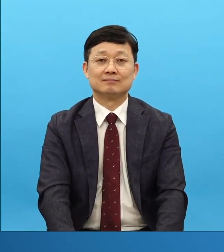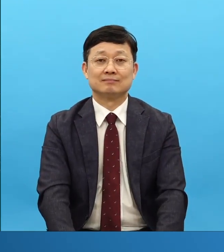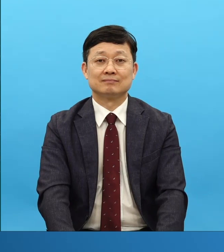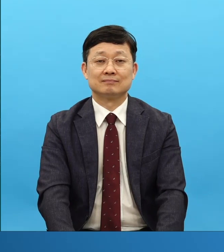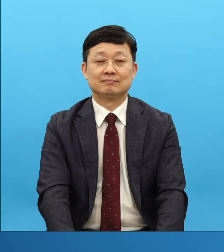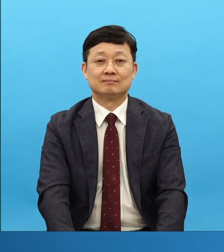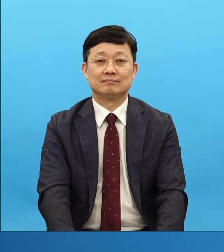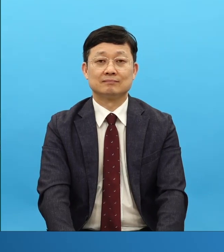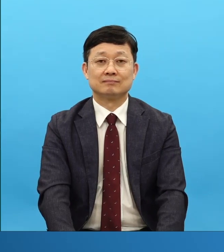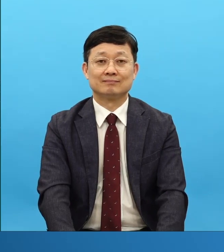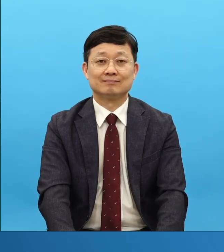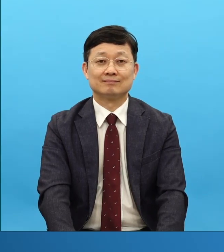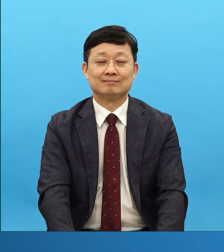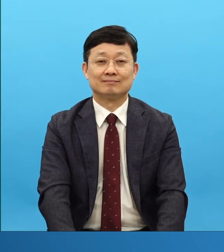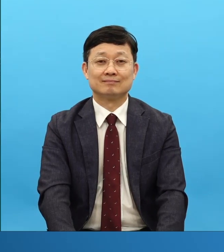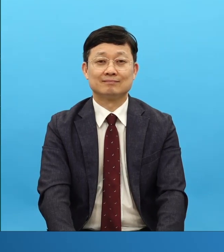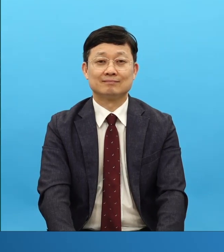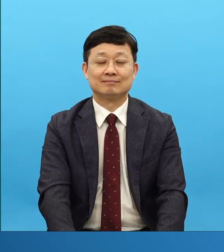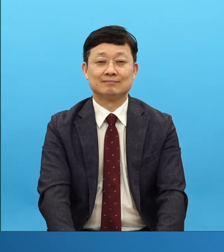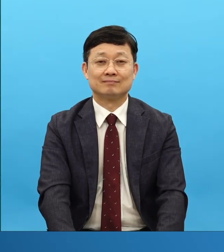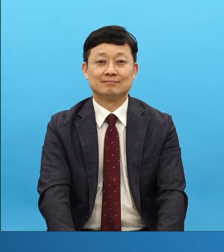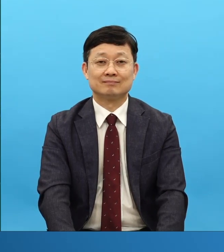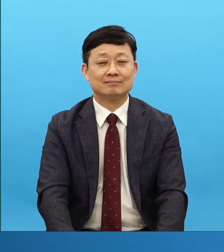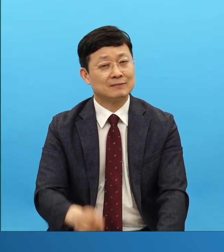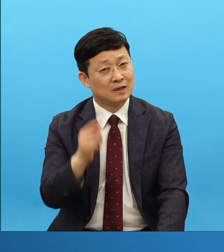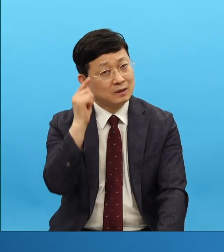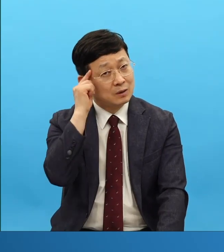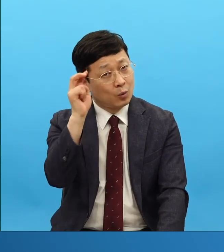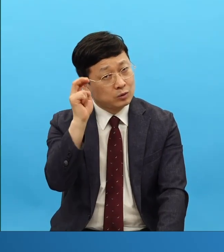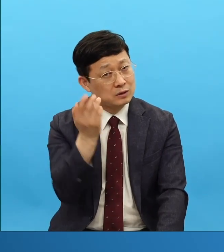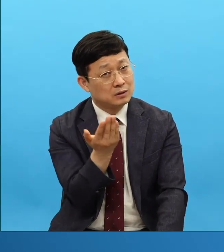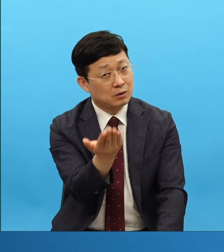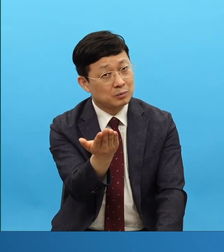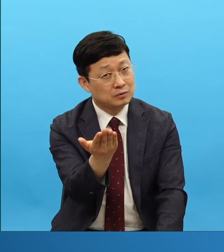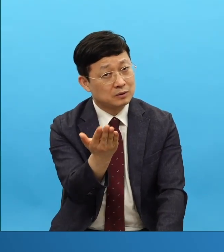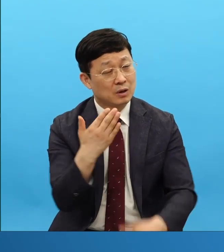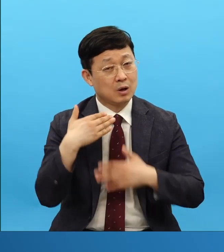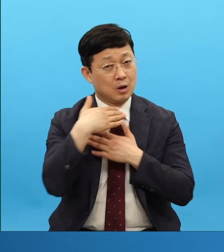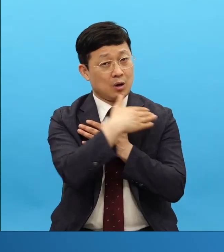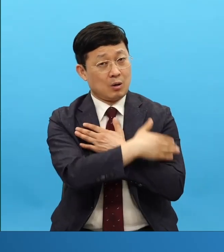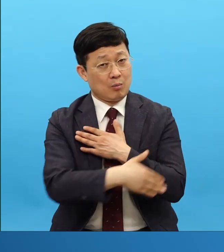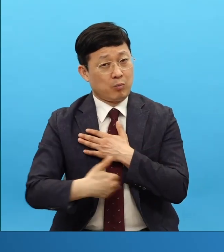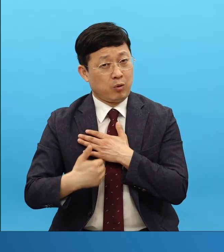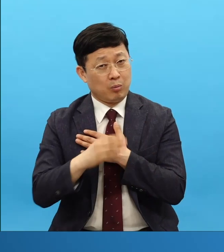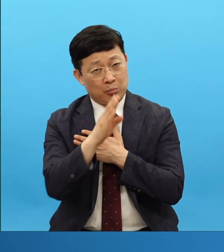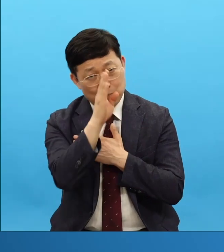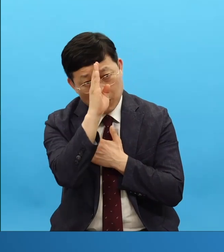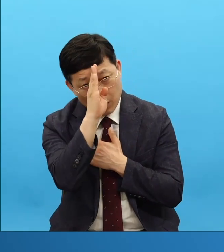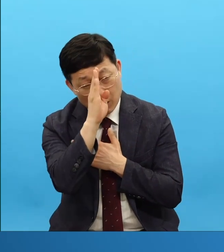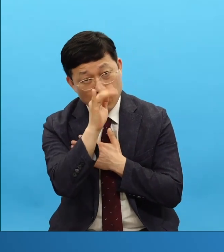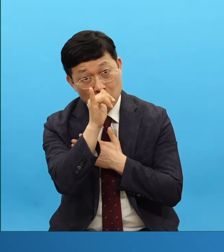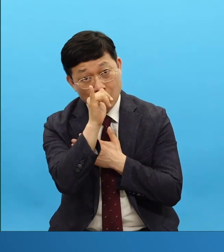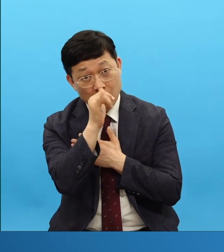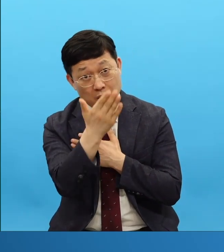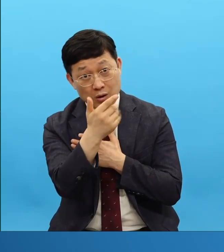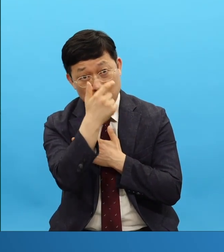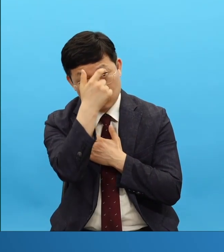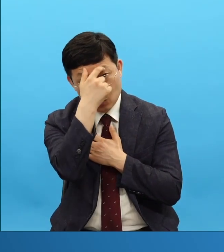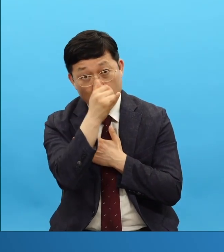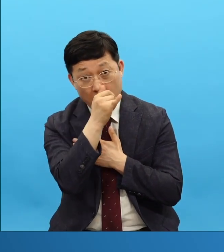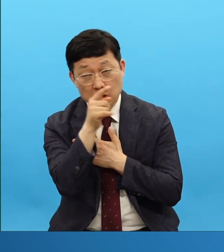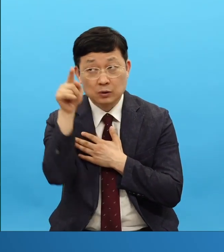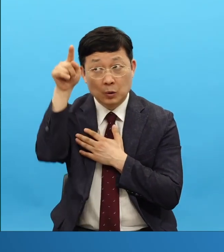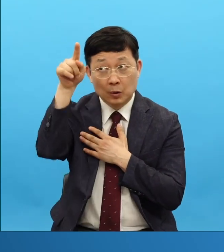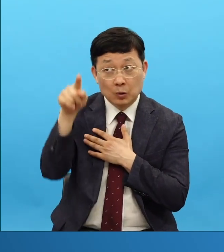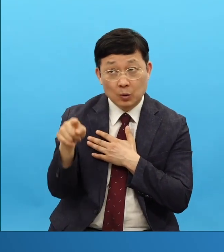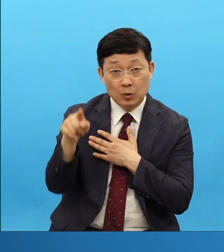others. 혹시 여러분 가운데 나는 진짜 이게 건강 뭐 중요한 거 있다 기도하는 사람들은 이 기도를 어떻게